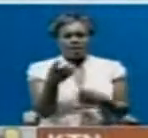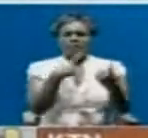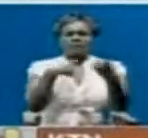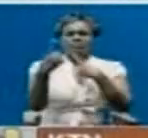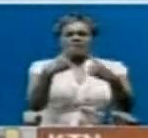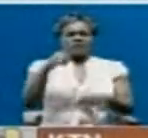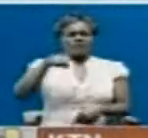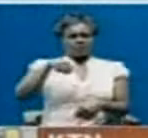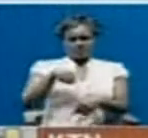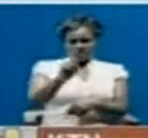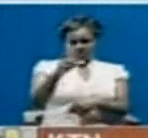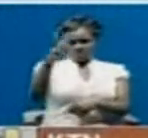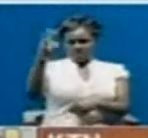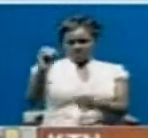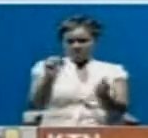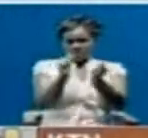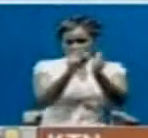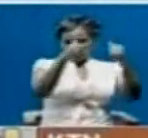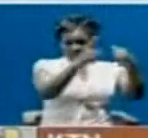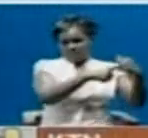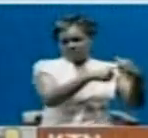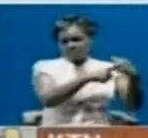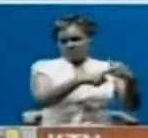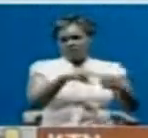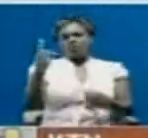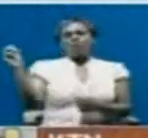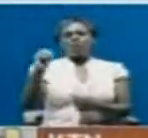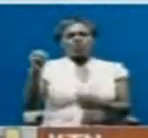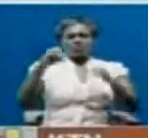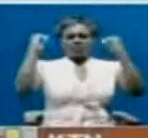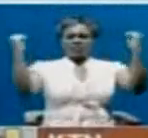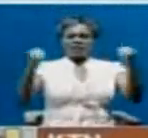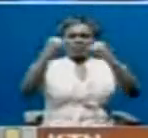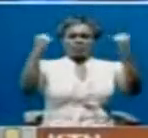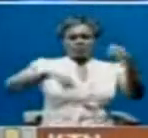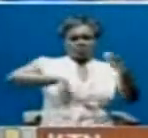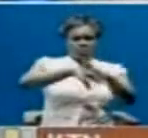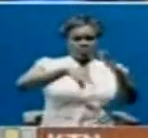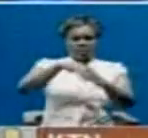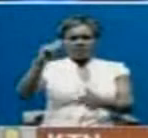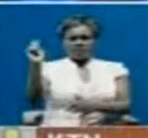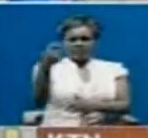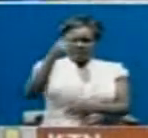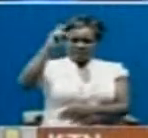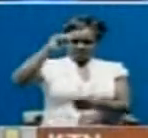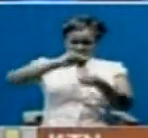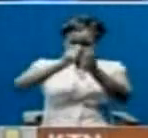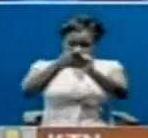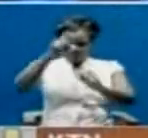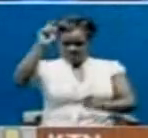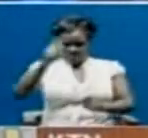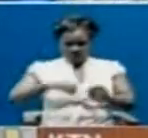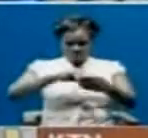itself. By 2016, Muhoroni Youth with the champs of Kenya Premier League. Kenya must change its